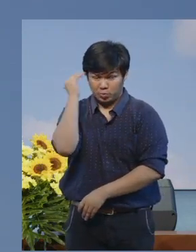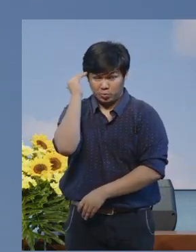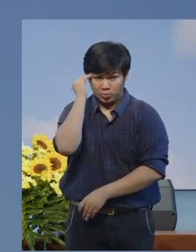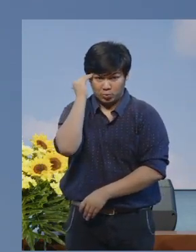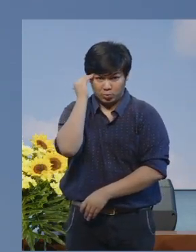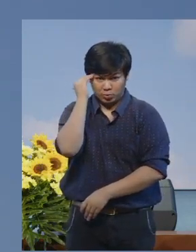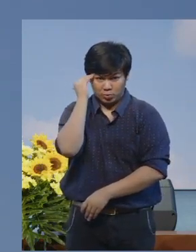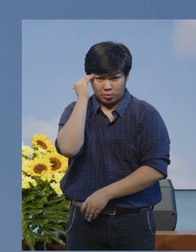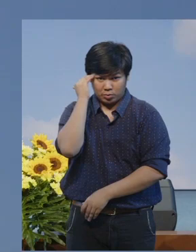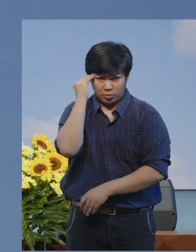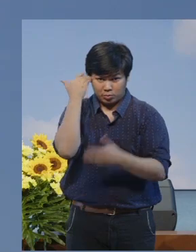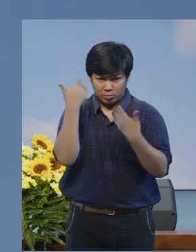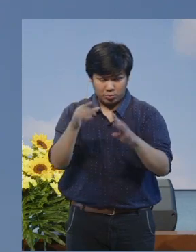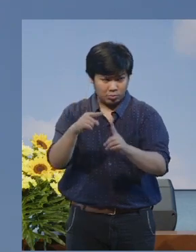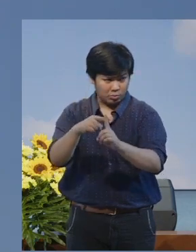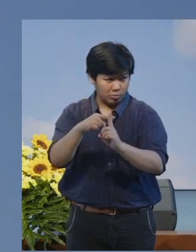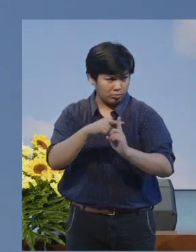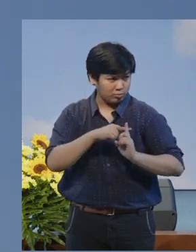ay na kay Kristo na?